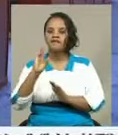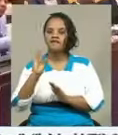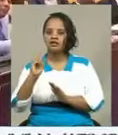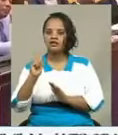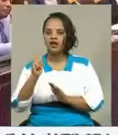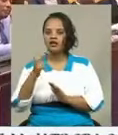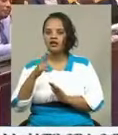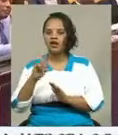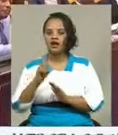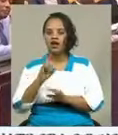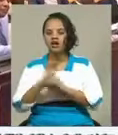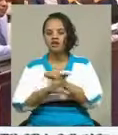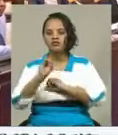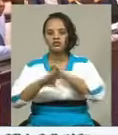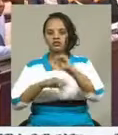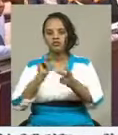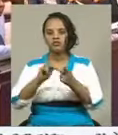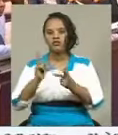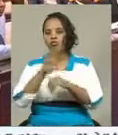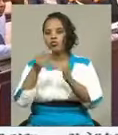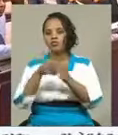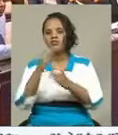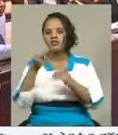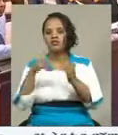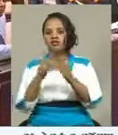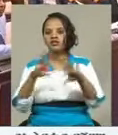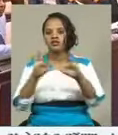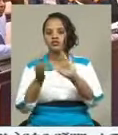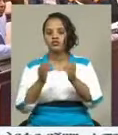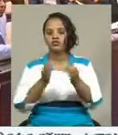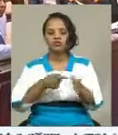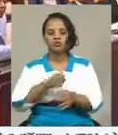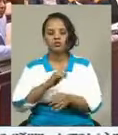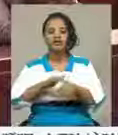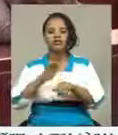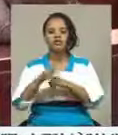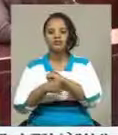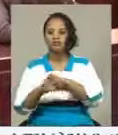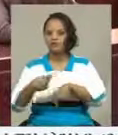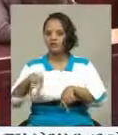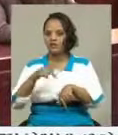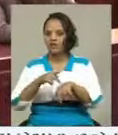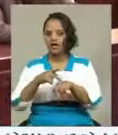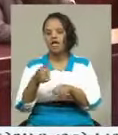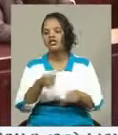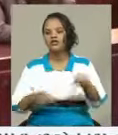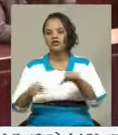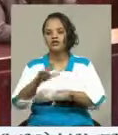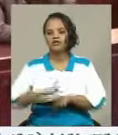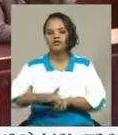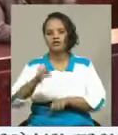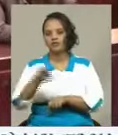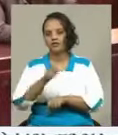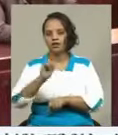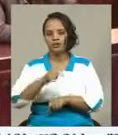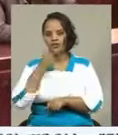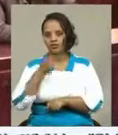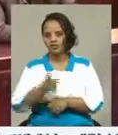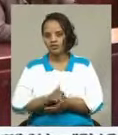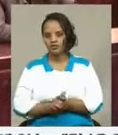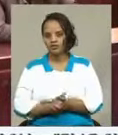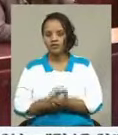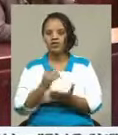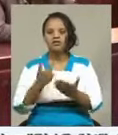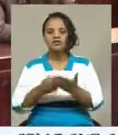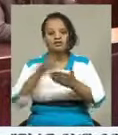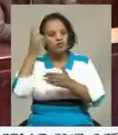ምክክር ኮሚሽኑ ስኬታማ እንዲሆን የሁሉም ሚና ወሳኝ መሆኑን ጠቁመው በተለይም የፖለቲካ ፓርቲዎች አስተዋጽኦ ከፍተኛ ሊሆን ይገባል ብለዋል።